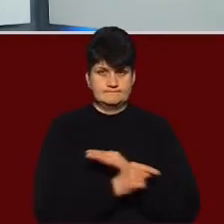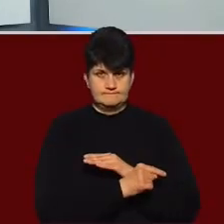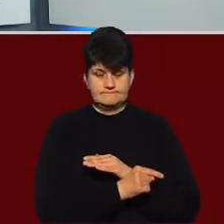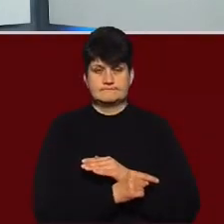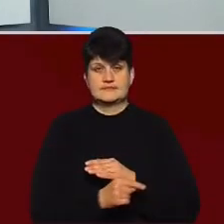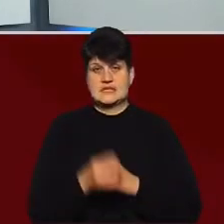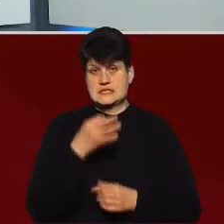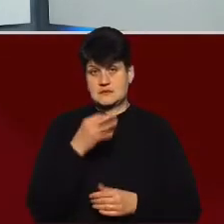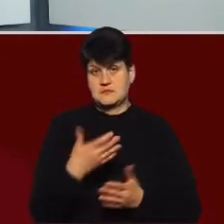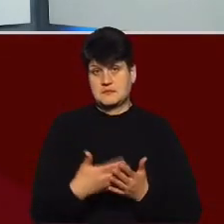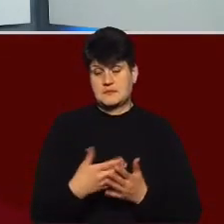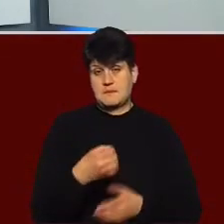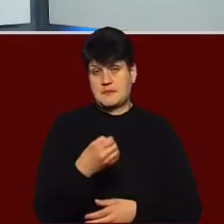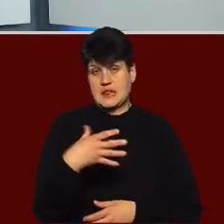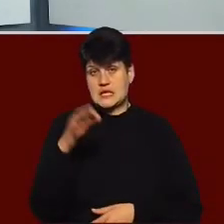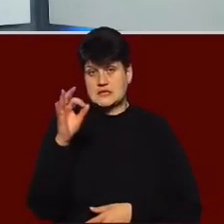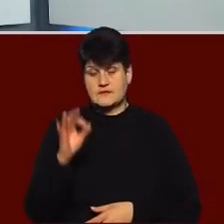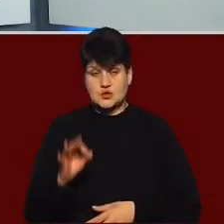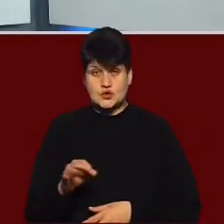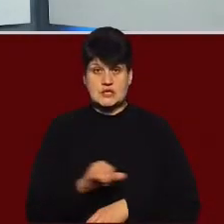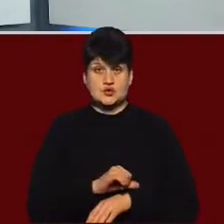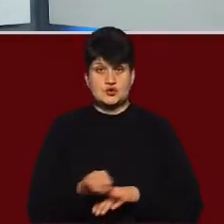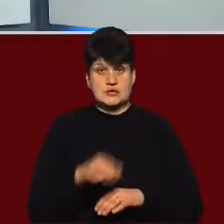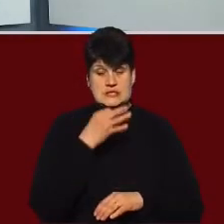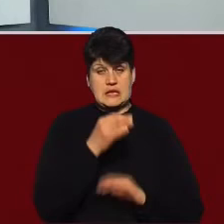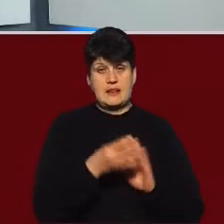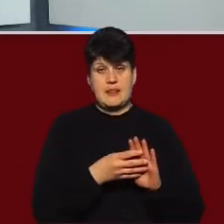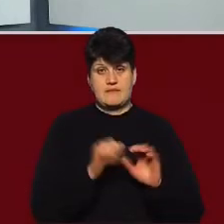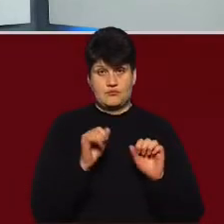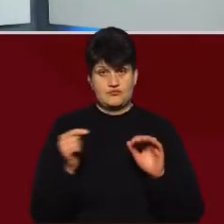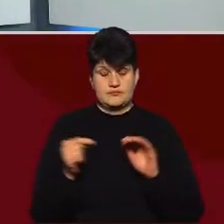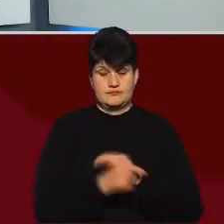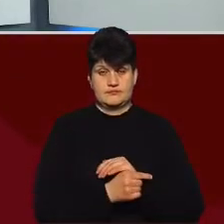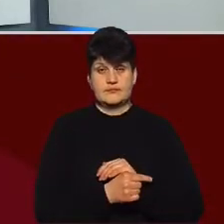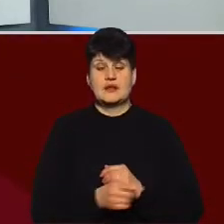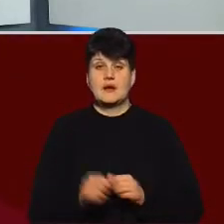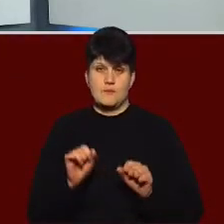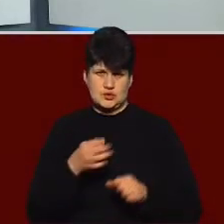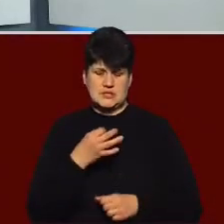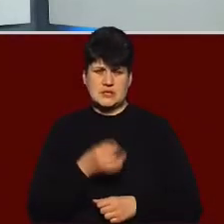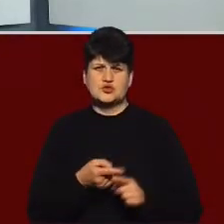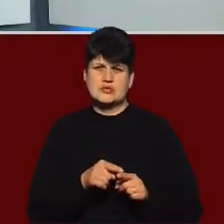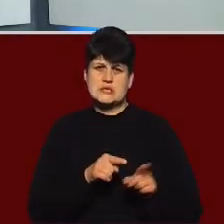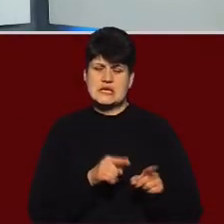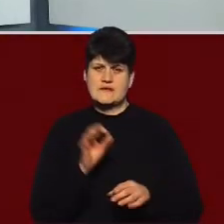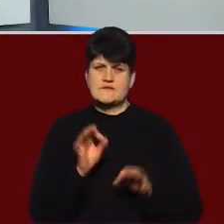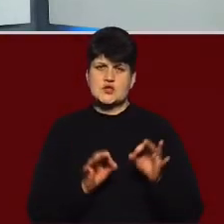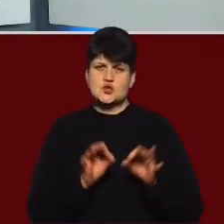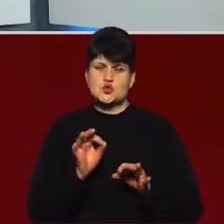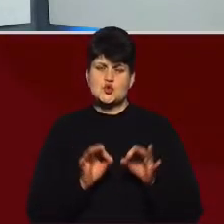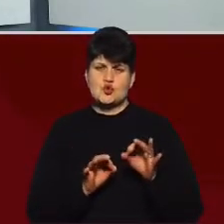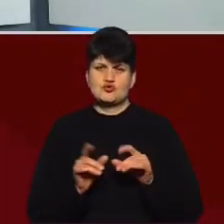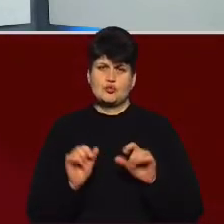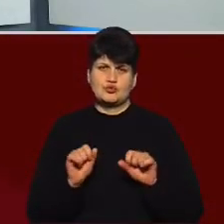майже 15%, а за кордон 9%. Чи можна сказати, що оцей відсоток ймовірного виїзду, в